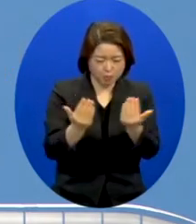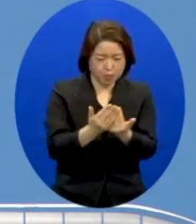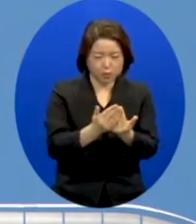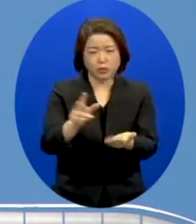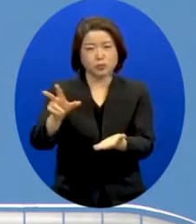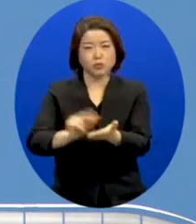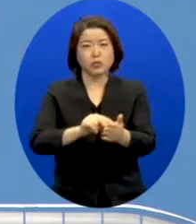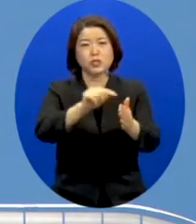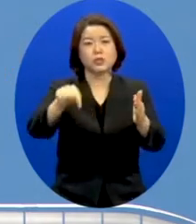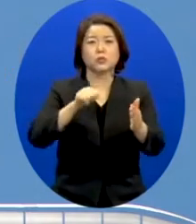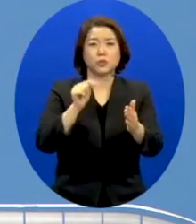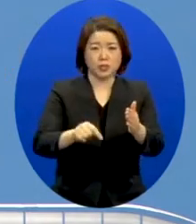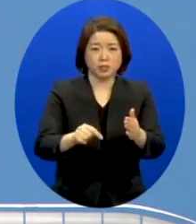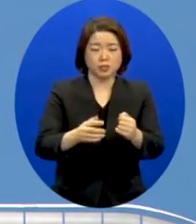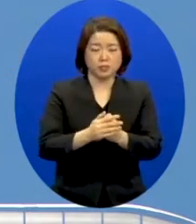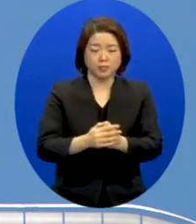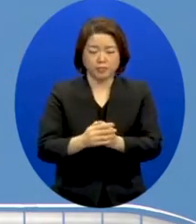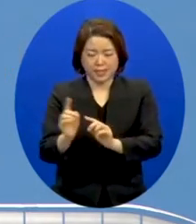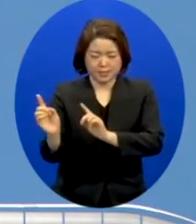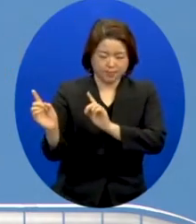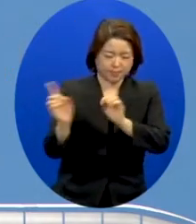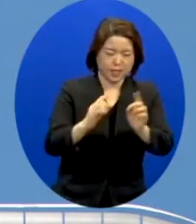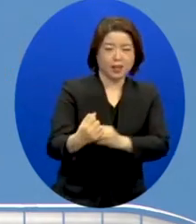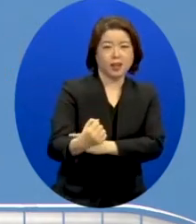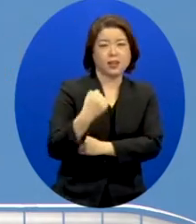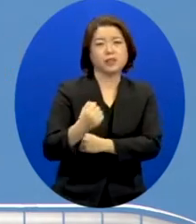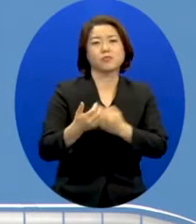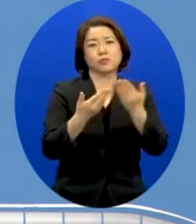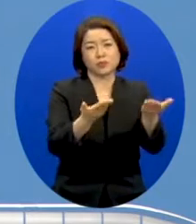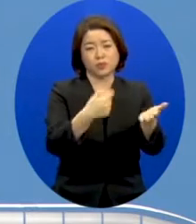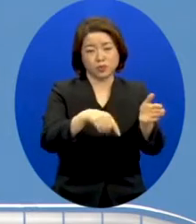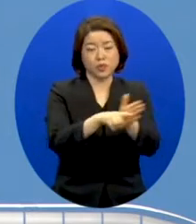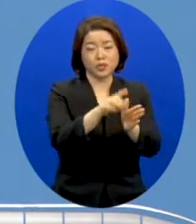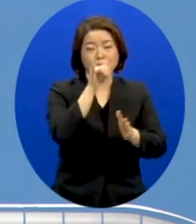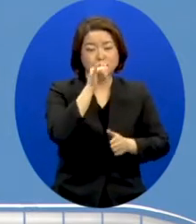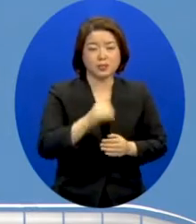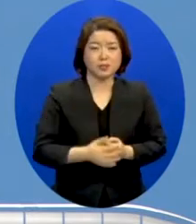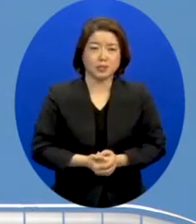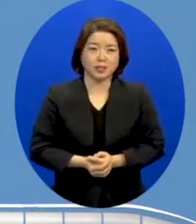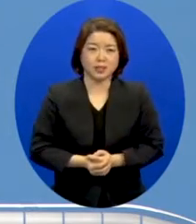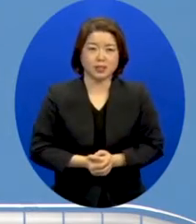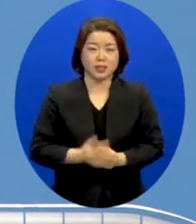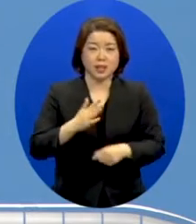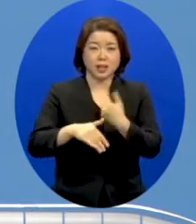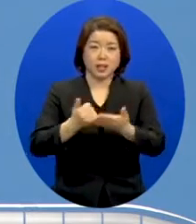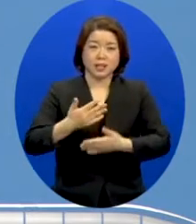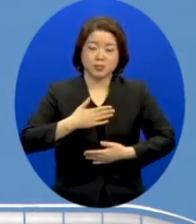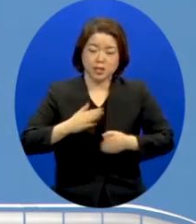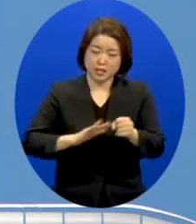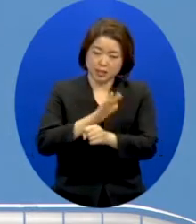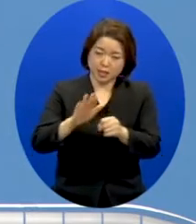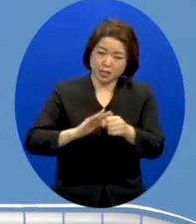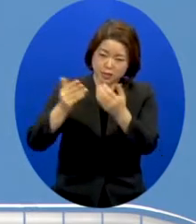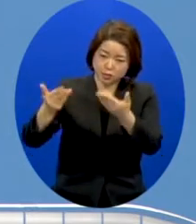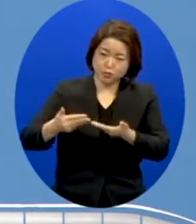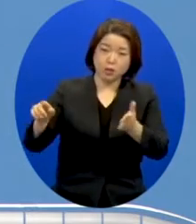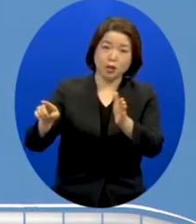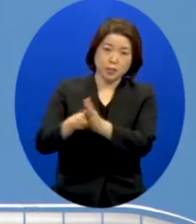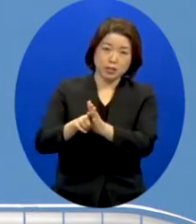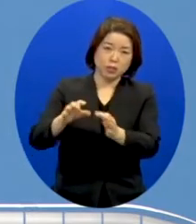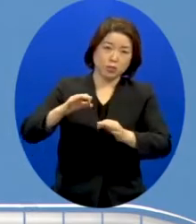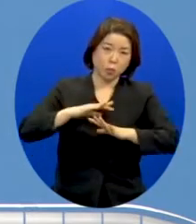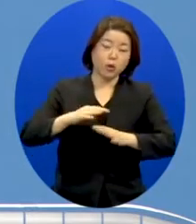우리에게 다시 살아나 힘을 주시려고 하십니다 하나님이 나를 사랑하신다는 것을 믿는 것도 놀라운 힘